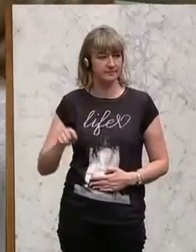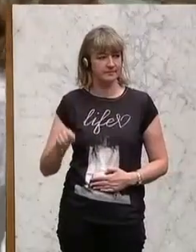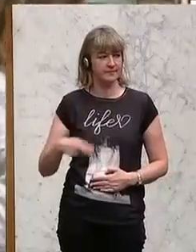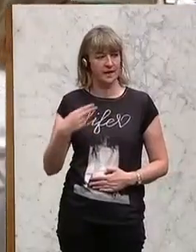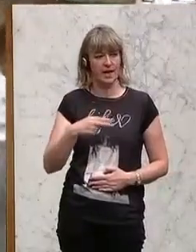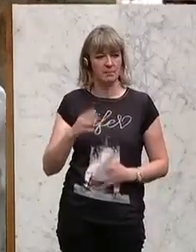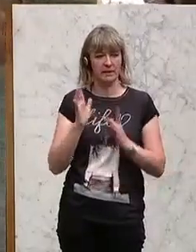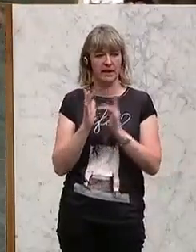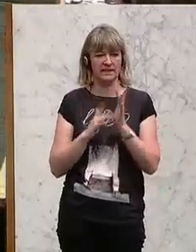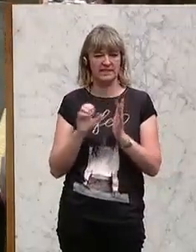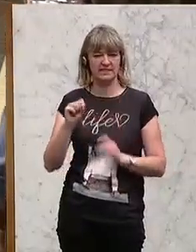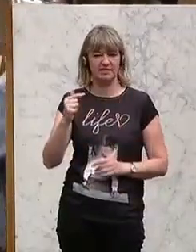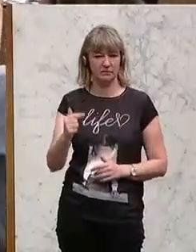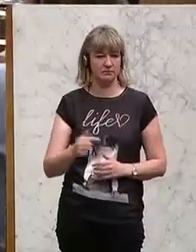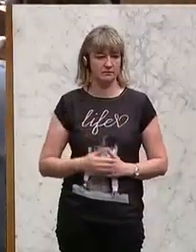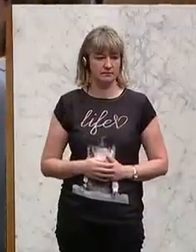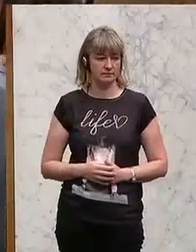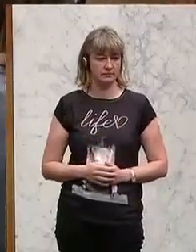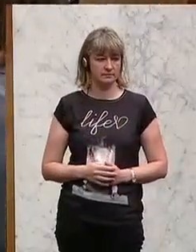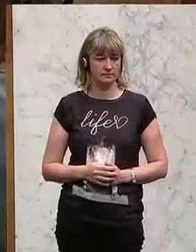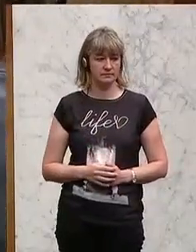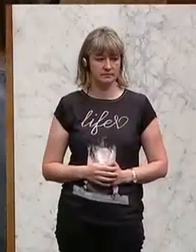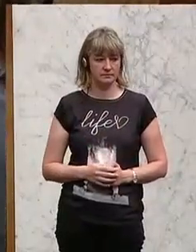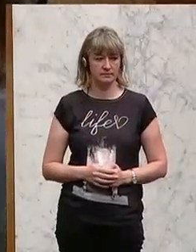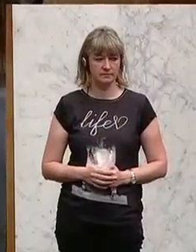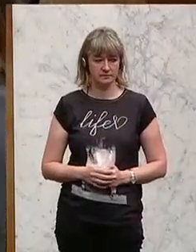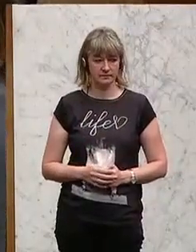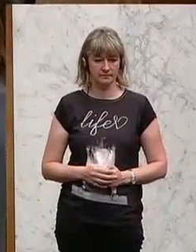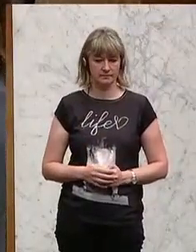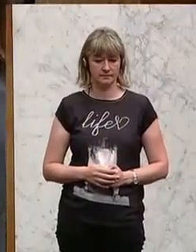und Machtdenken von ÖVP und SPÖ, sagte Petra Steger.